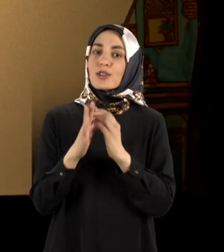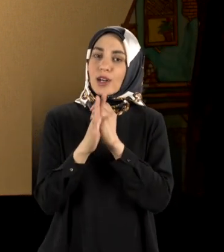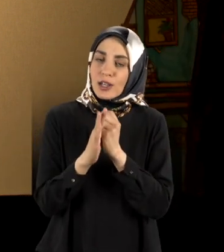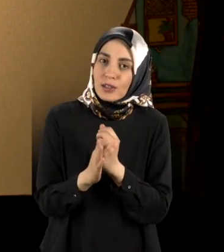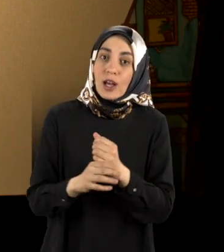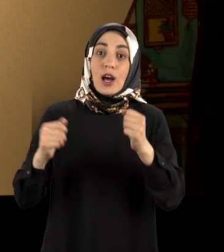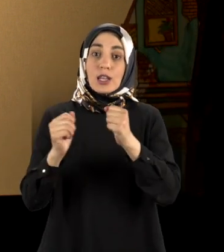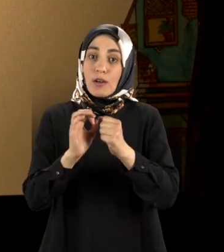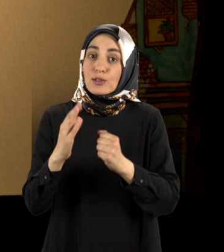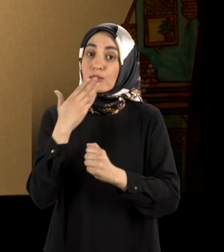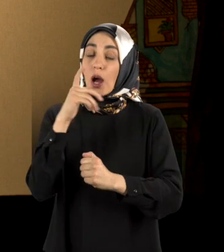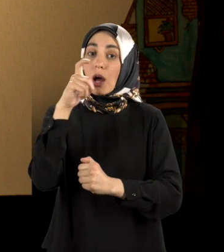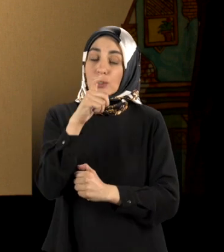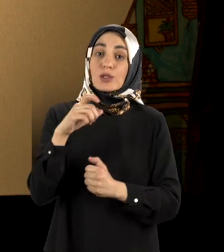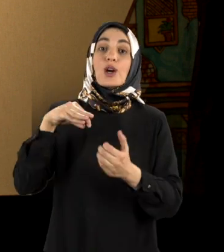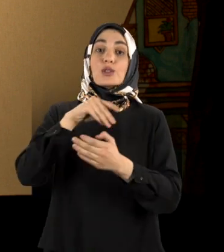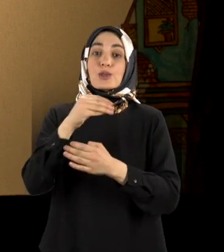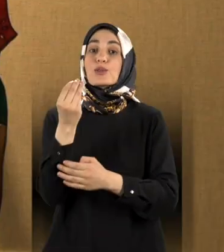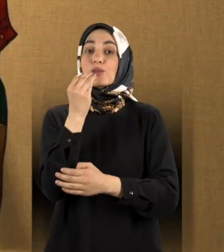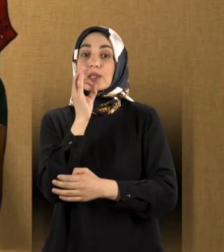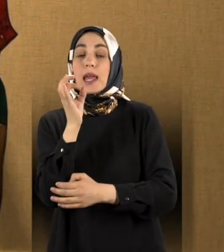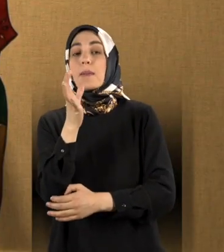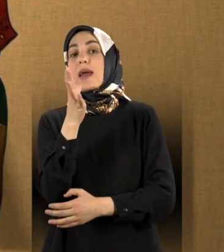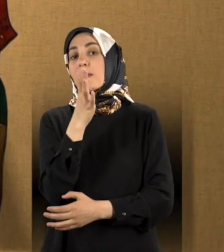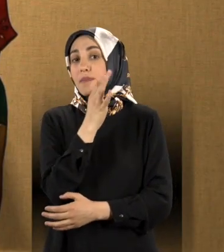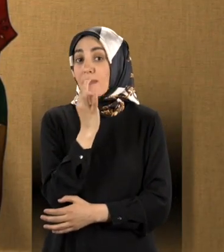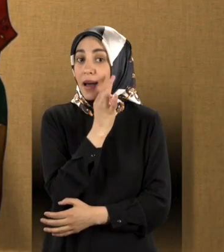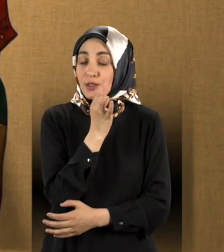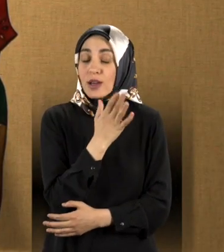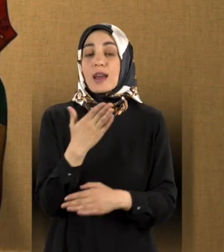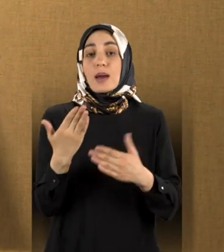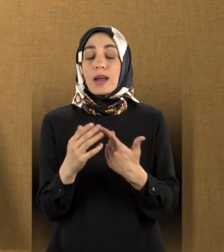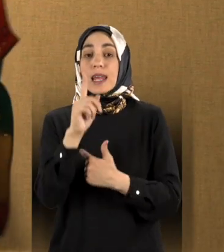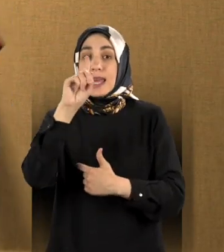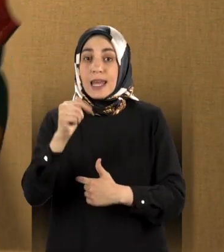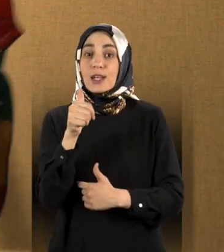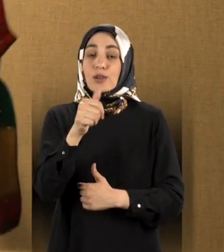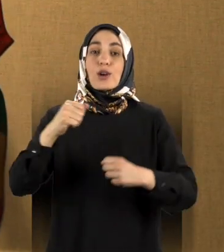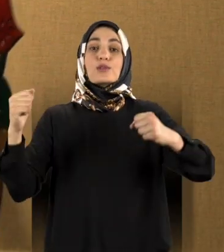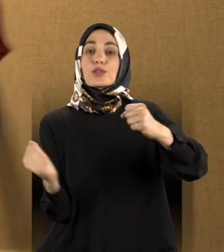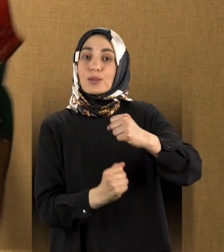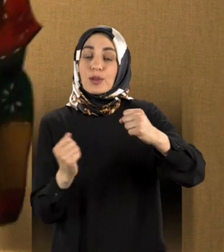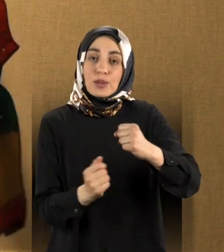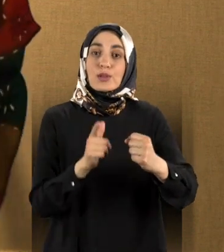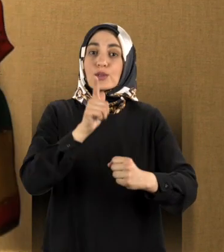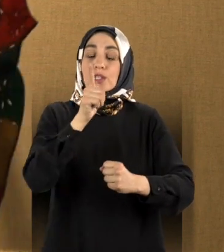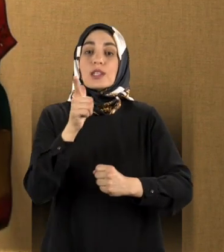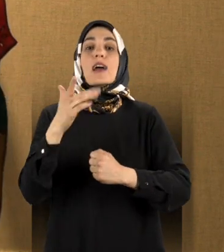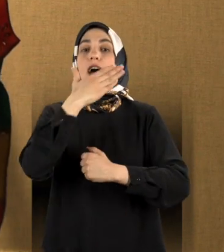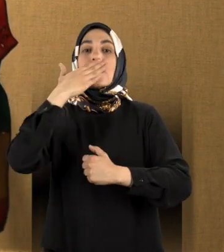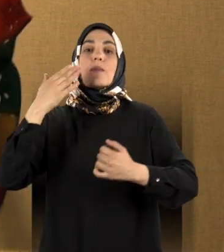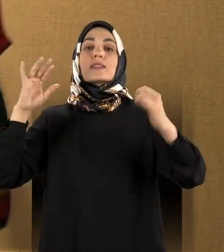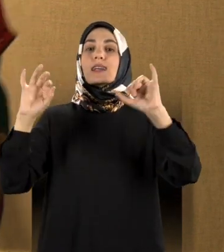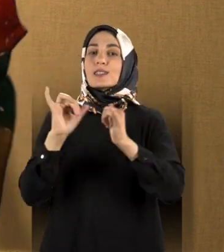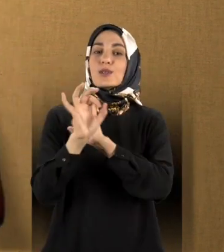İyi yapıyorsun kara gözlüm davulsuz Ramazan tuzsuz yemeğe benziyor ya Ben de ilk günden davulumu Gümbür